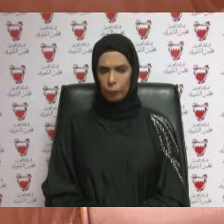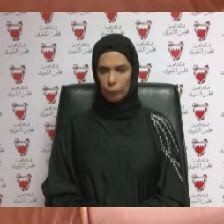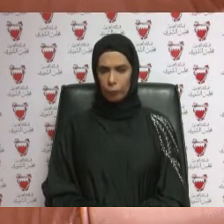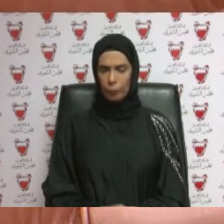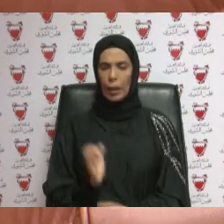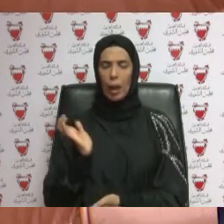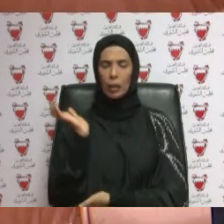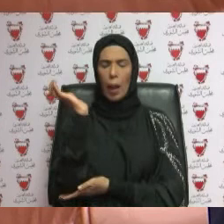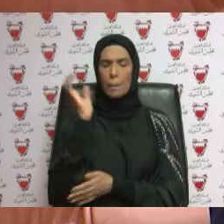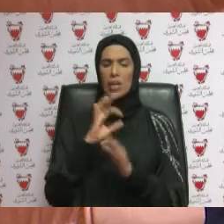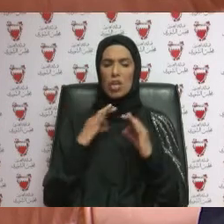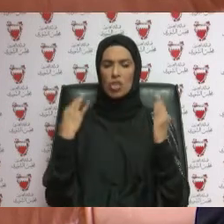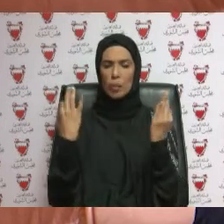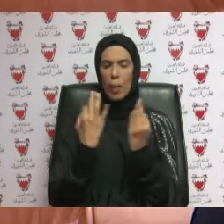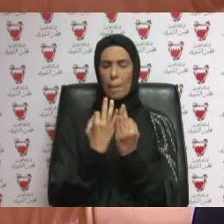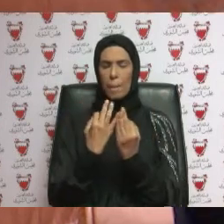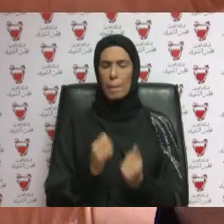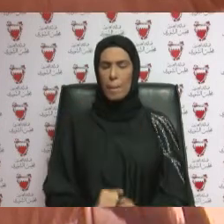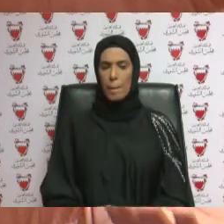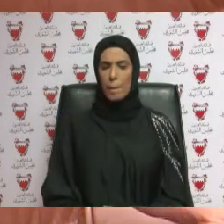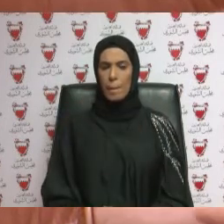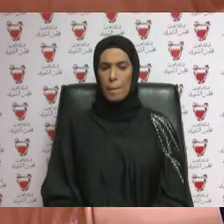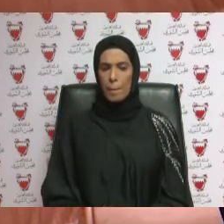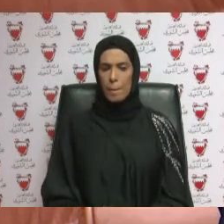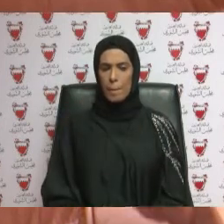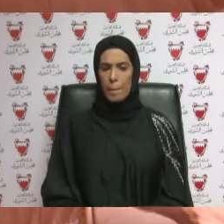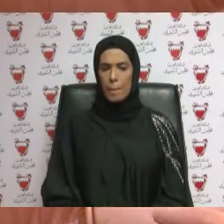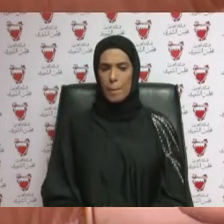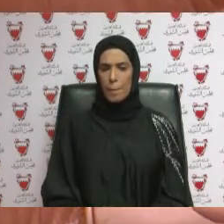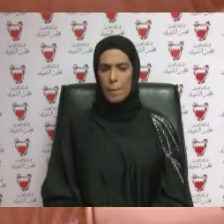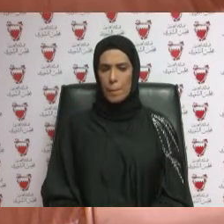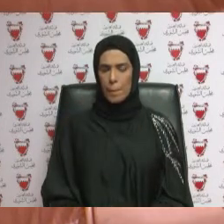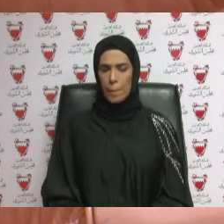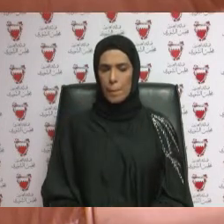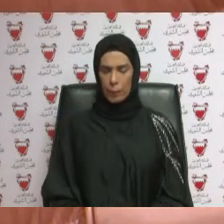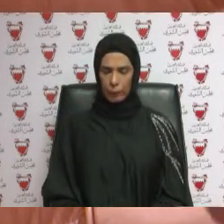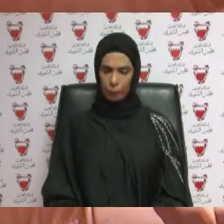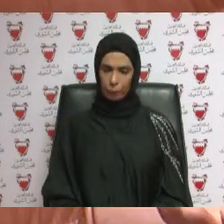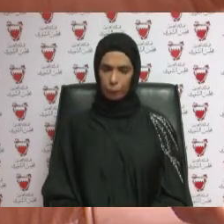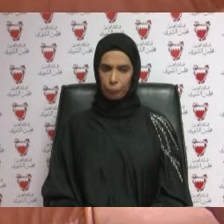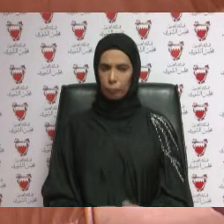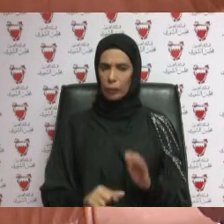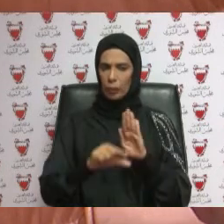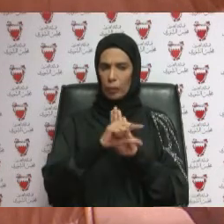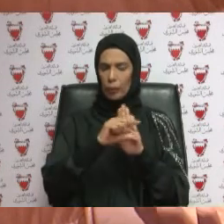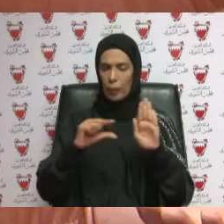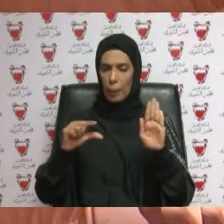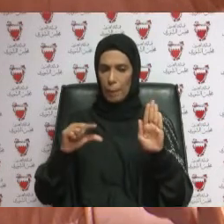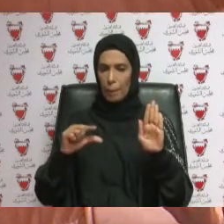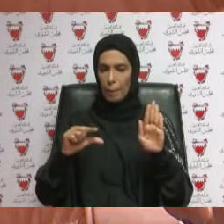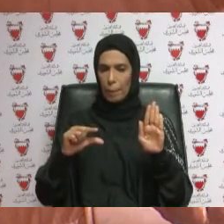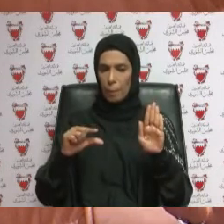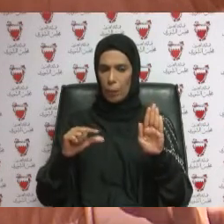التأمين الاجتماعي، قد ممكن أنه نشوف أي فقرة